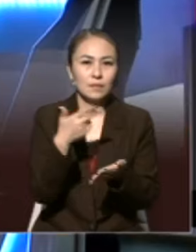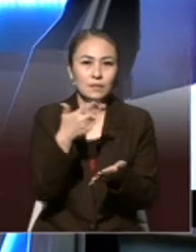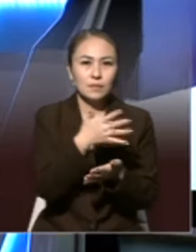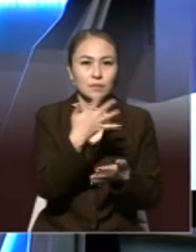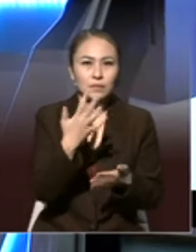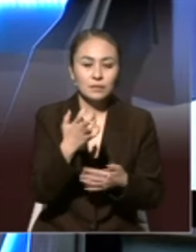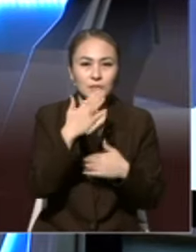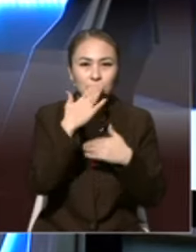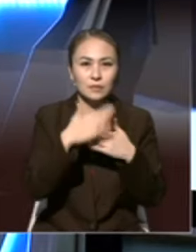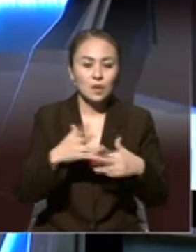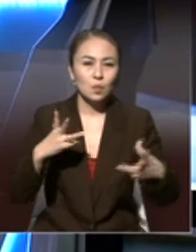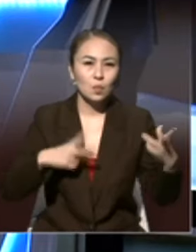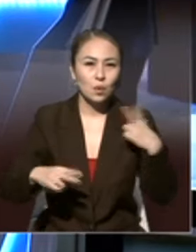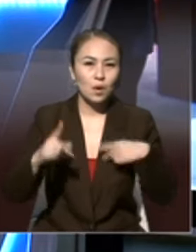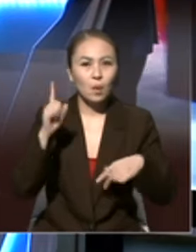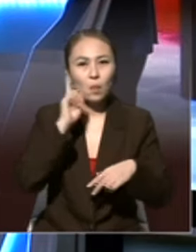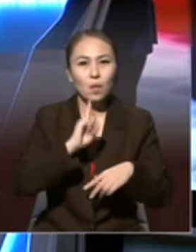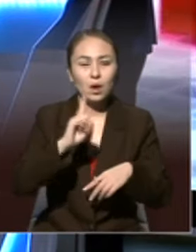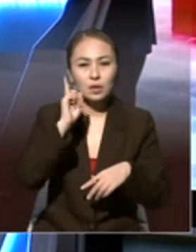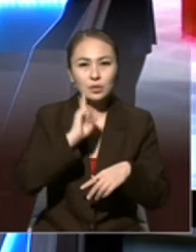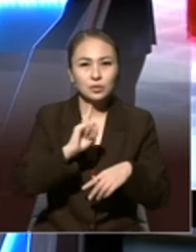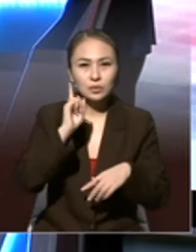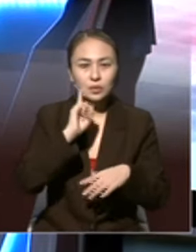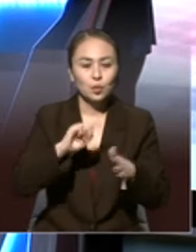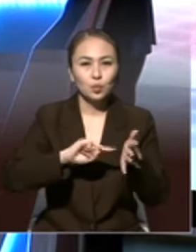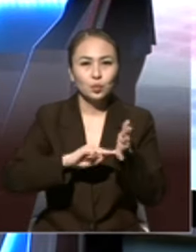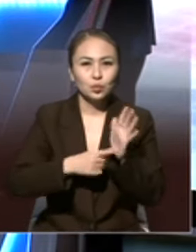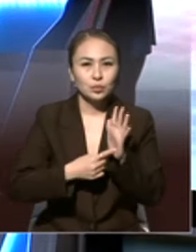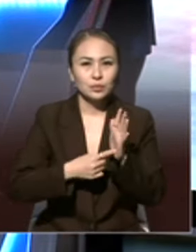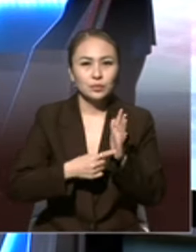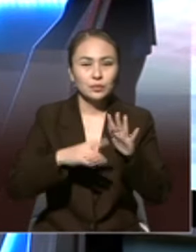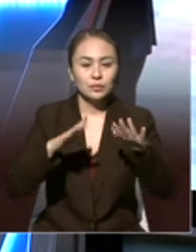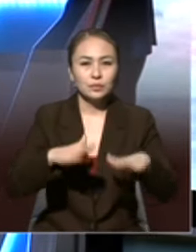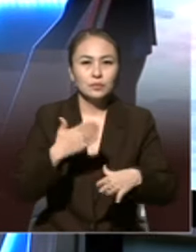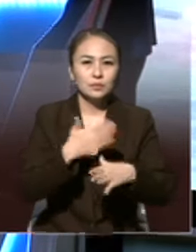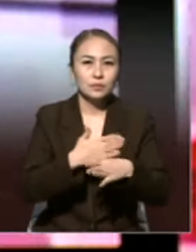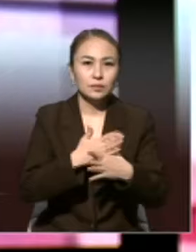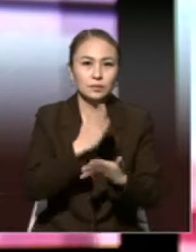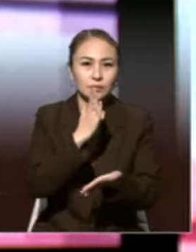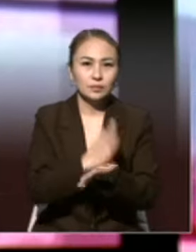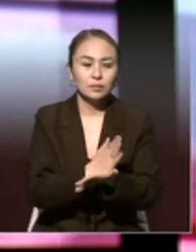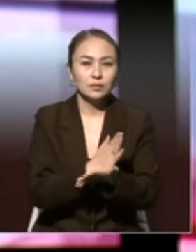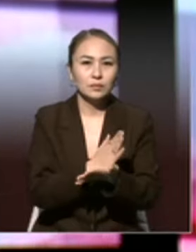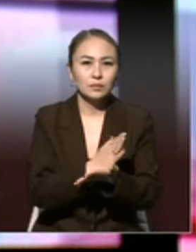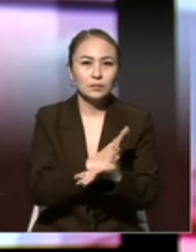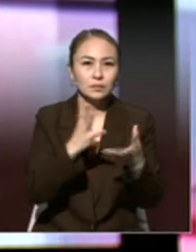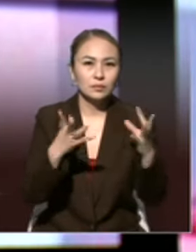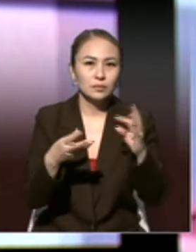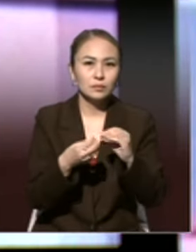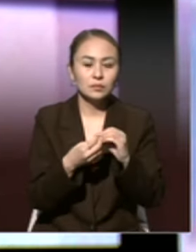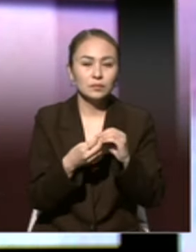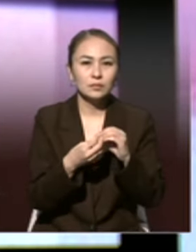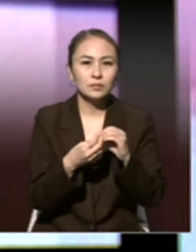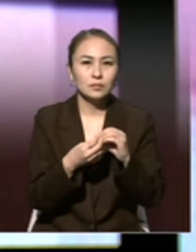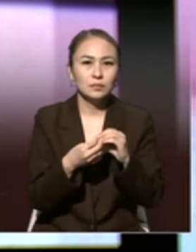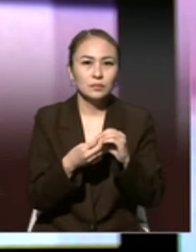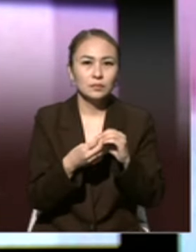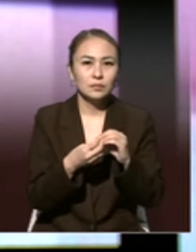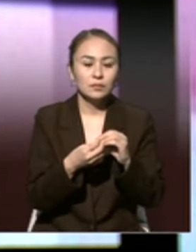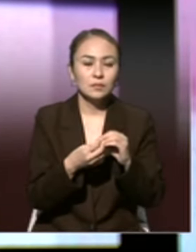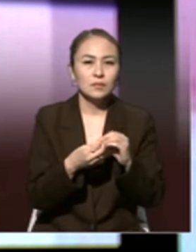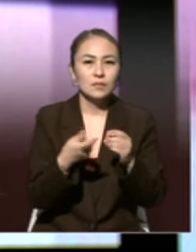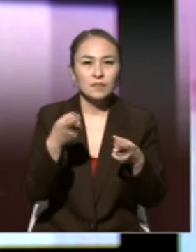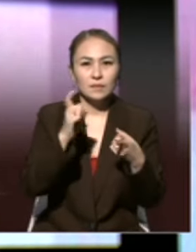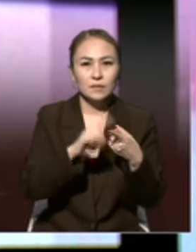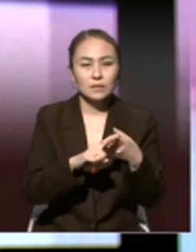жуық мұғалімдер осы уақытша пункттарда көмектесіп жатыр. Және де жалпы осы апатқа сәйкес іс-шараларға